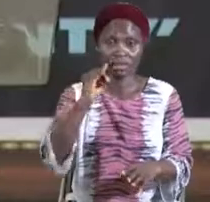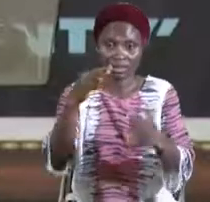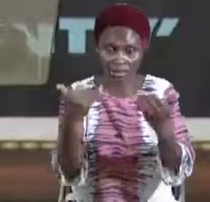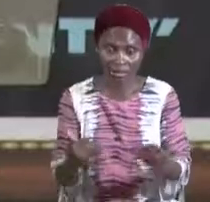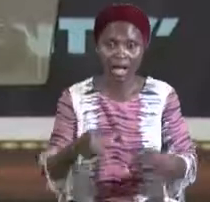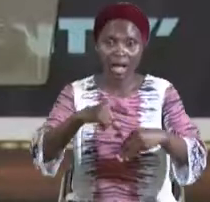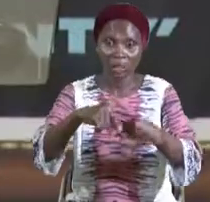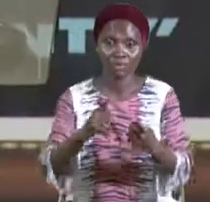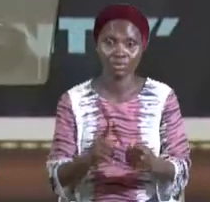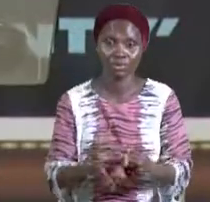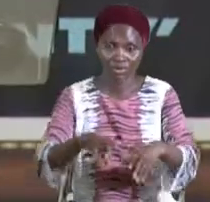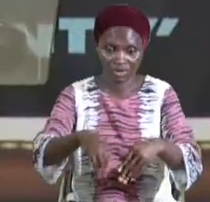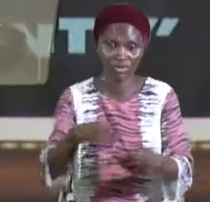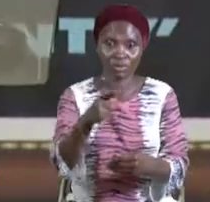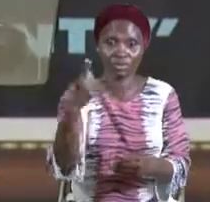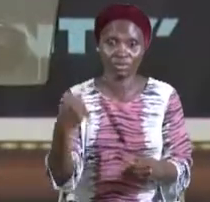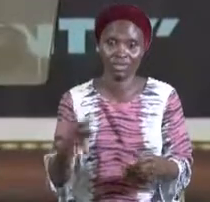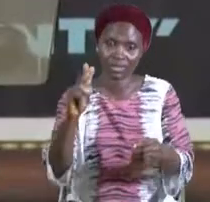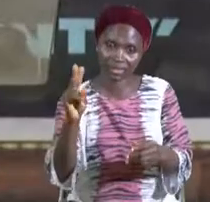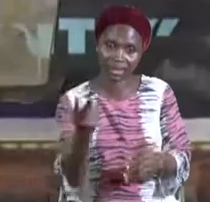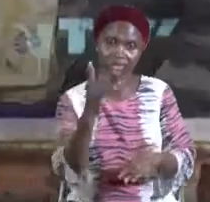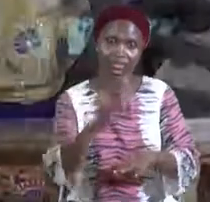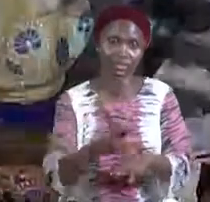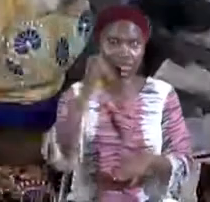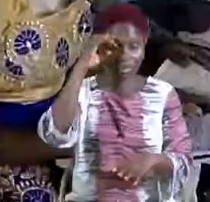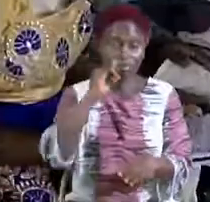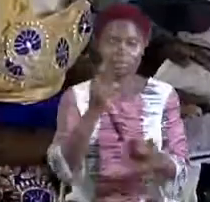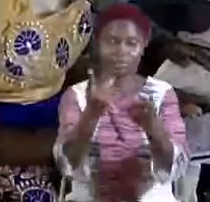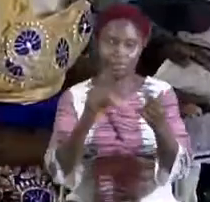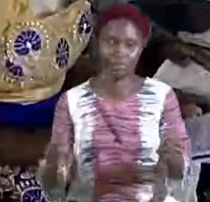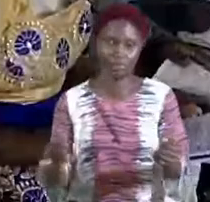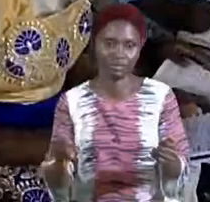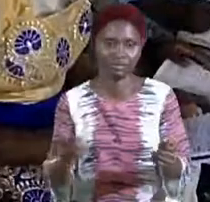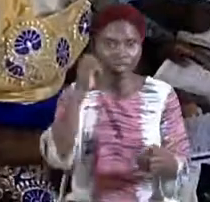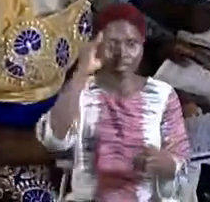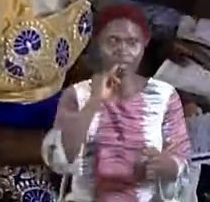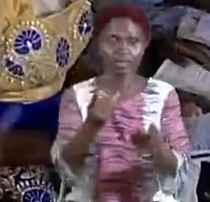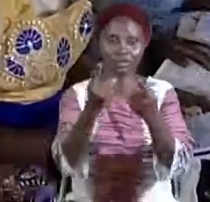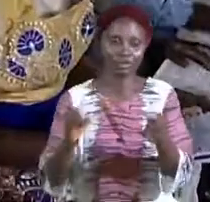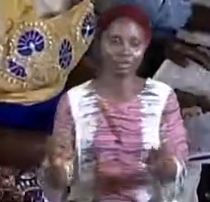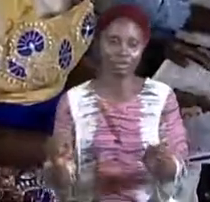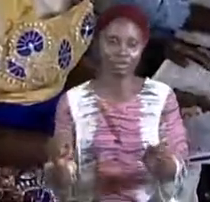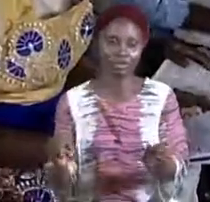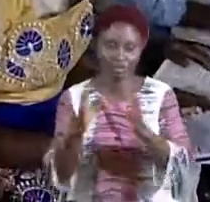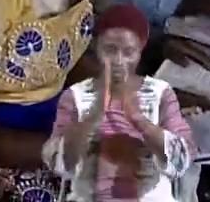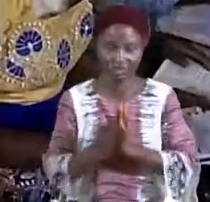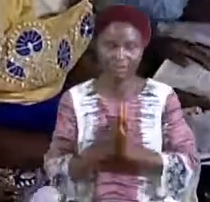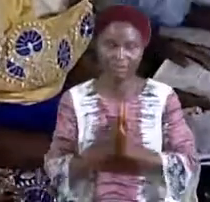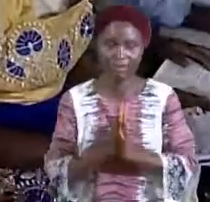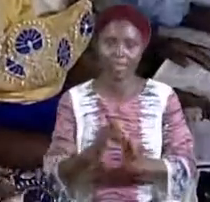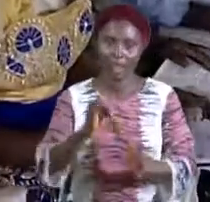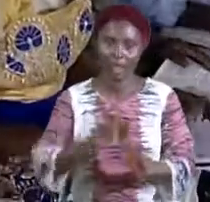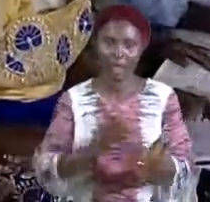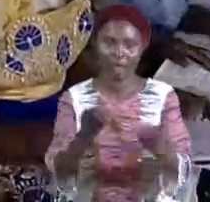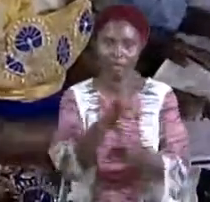te donner la seconde touche. Ça vient. J'ai dit ça vient. Je veux que vous